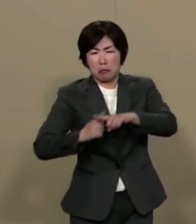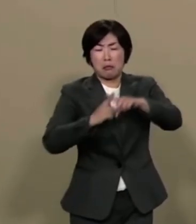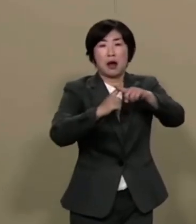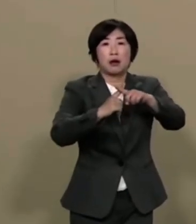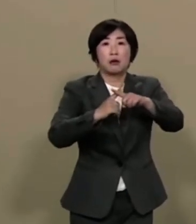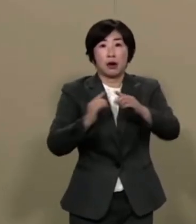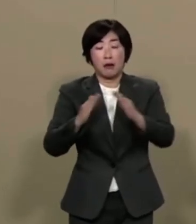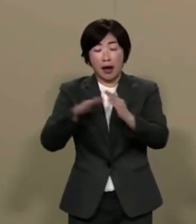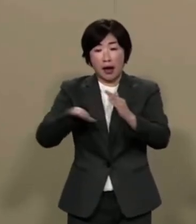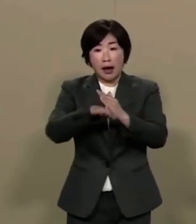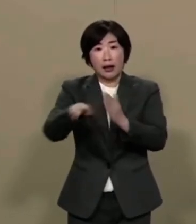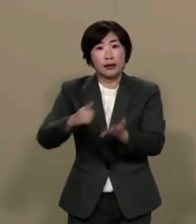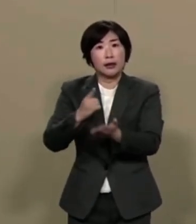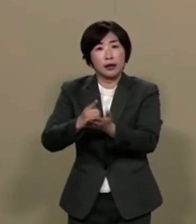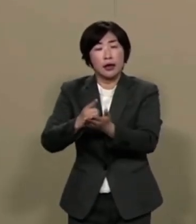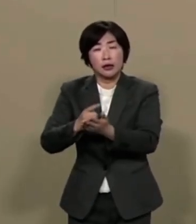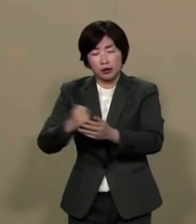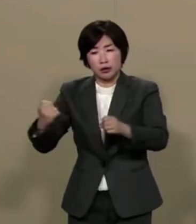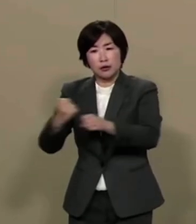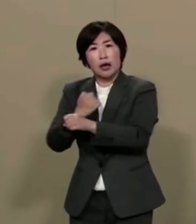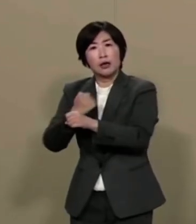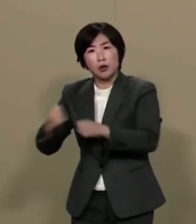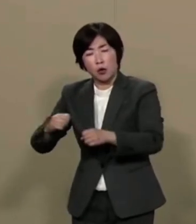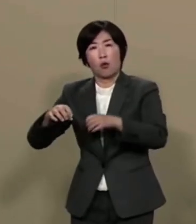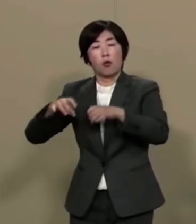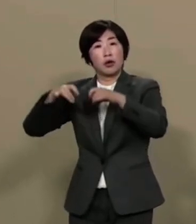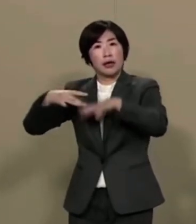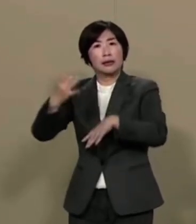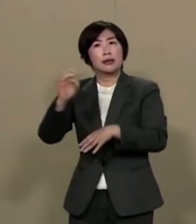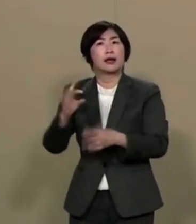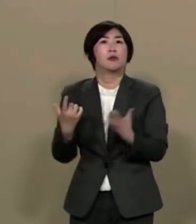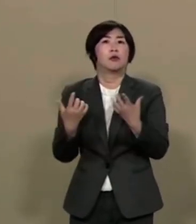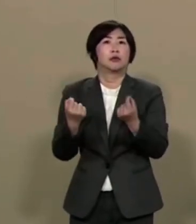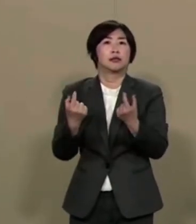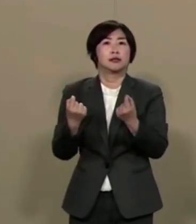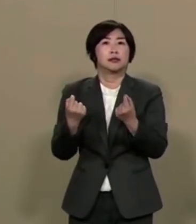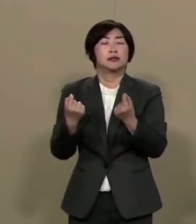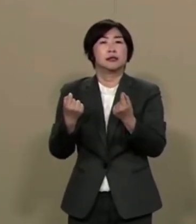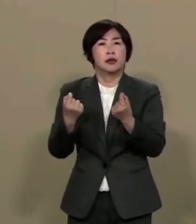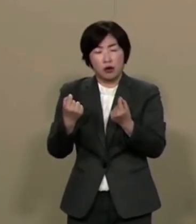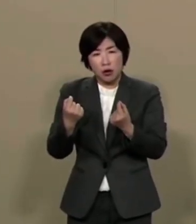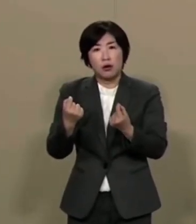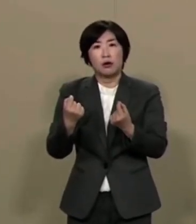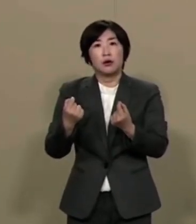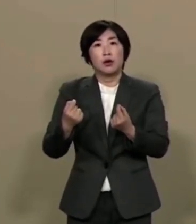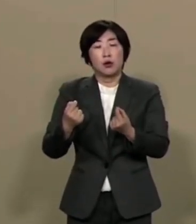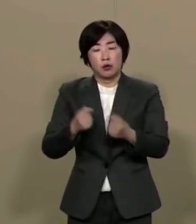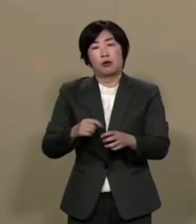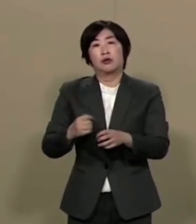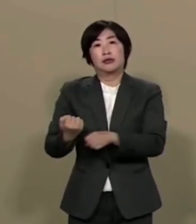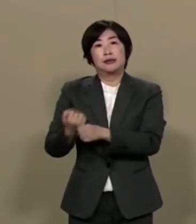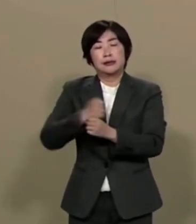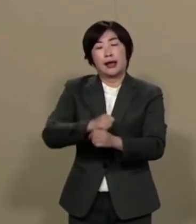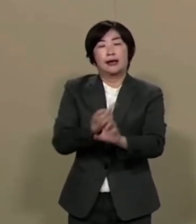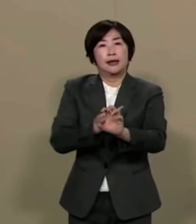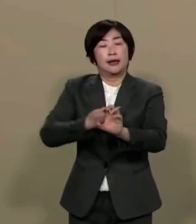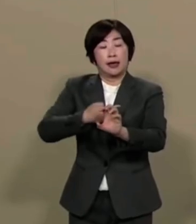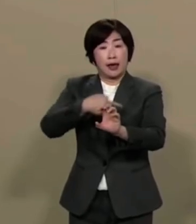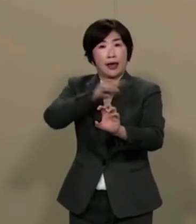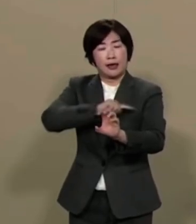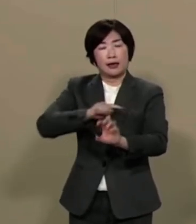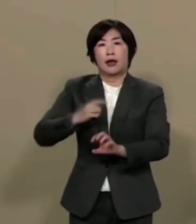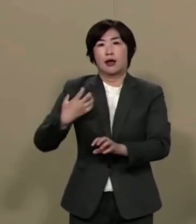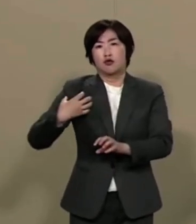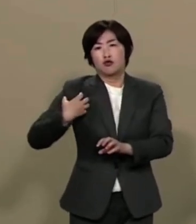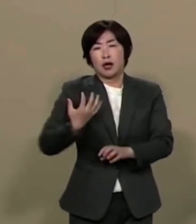家庭だけではなくて産業電気代においても同じですこの産業電気代にも付加されるサエの不可金こういう莫大なものを背負っ